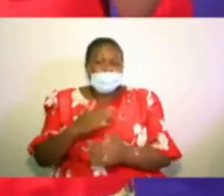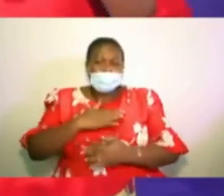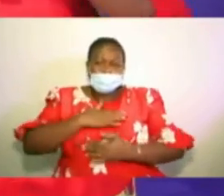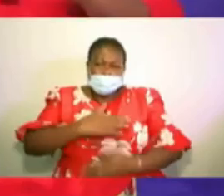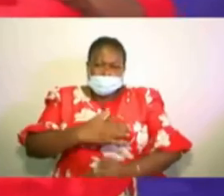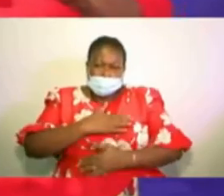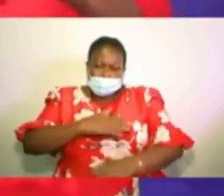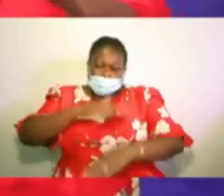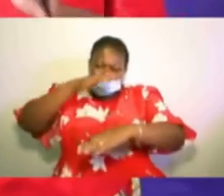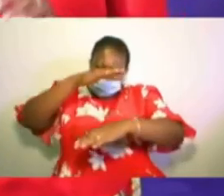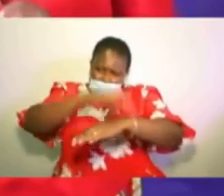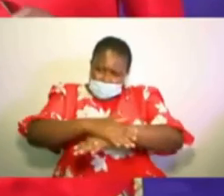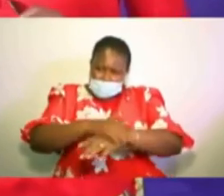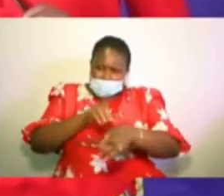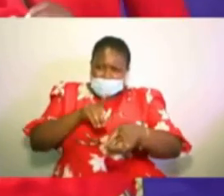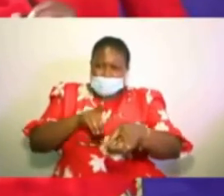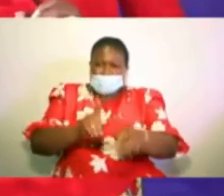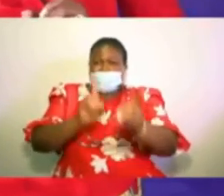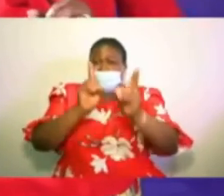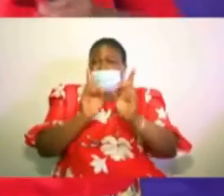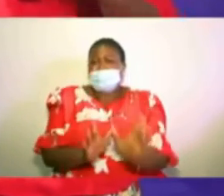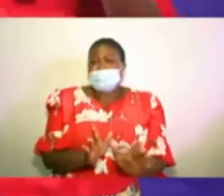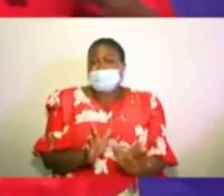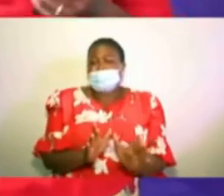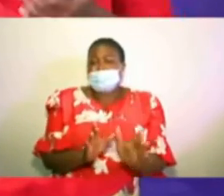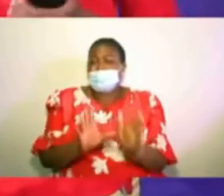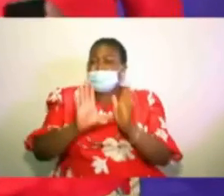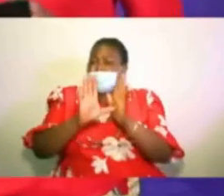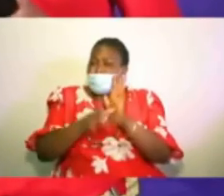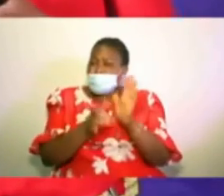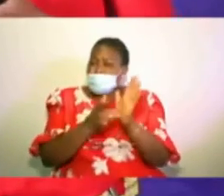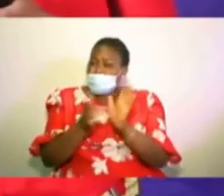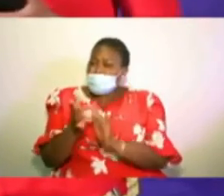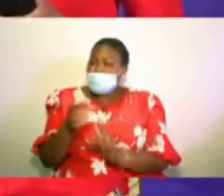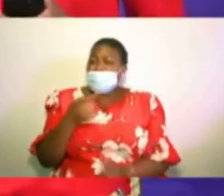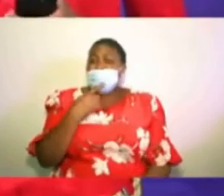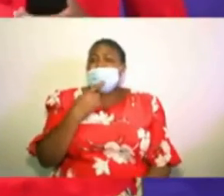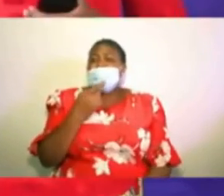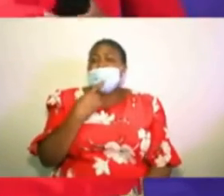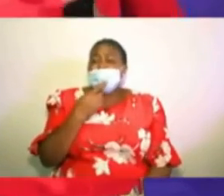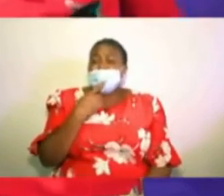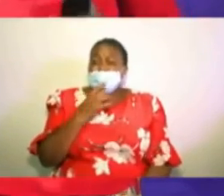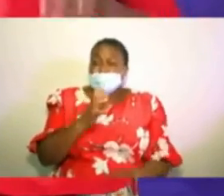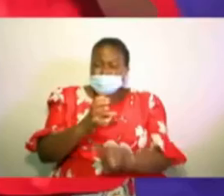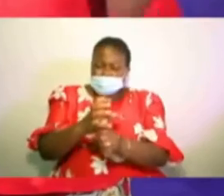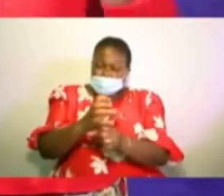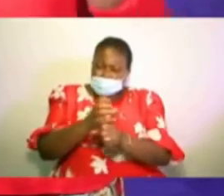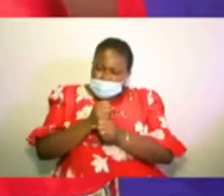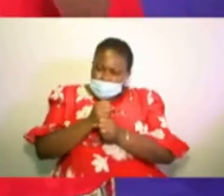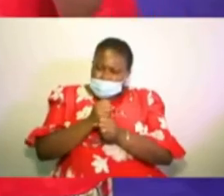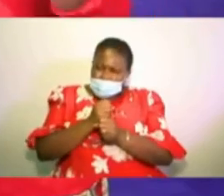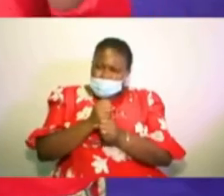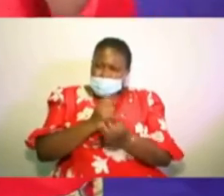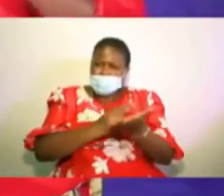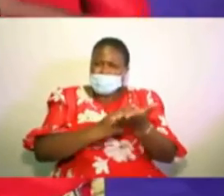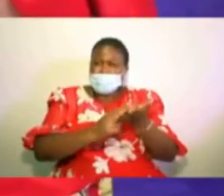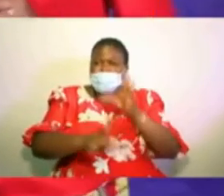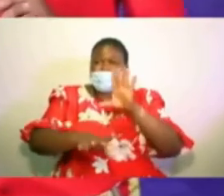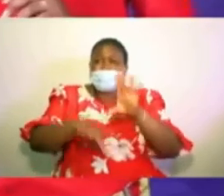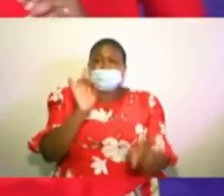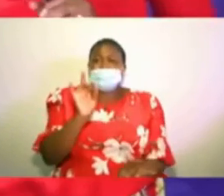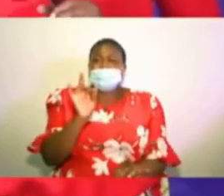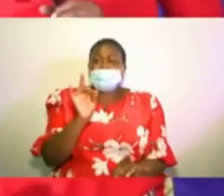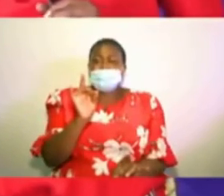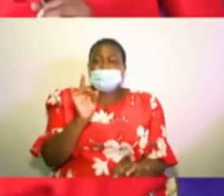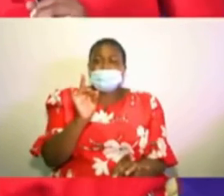a soufflé en eux. And then he said, et il a dit, receive the Holy Spirit. Recevez le